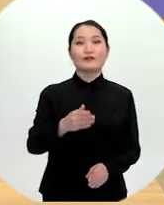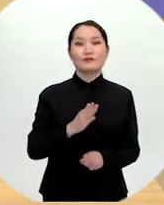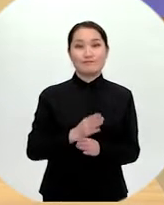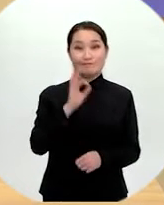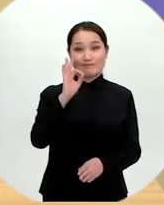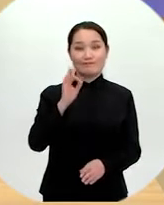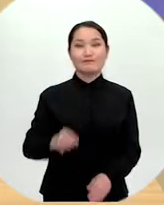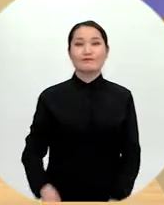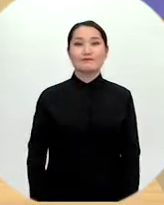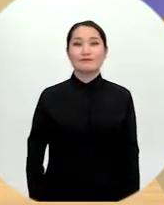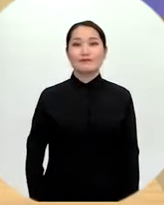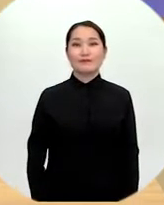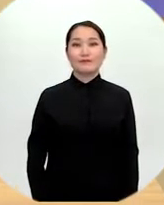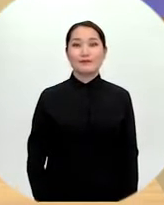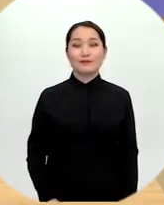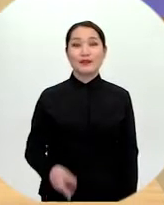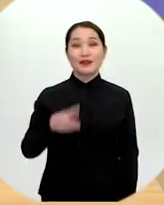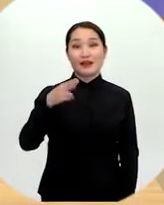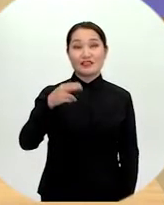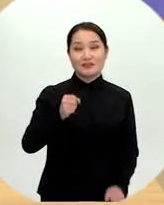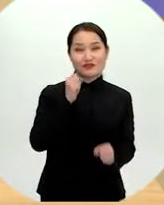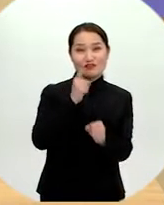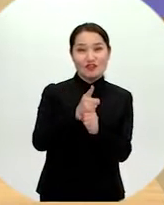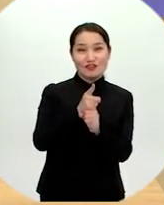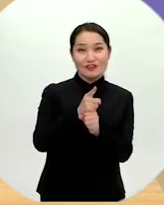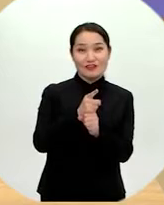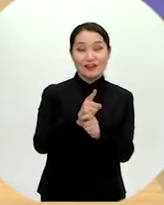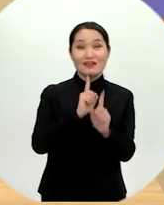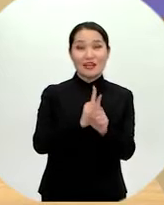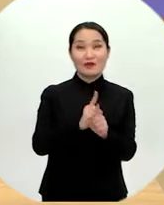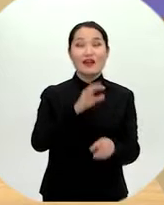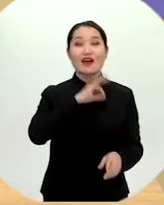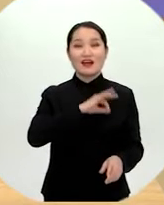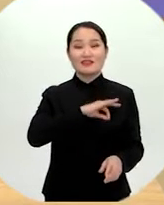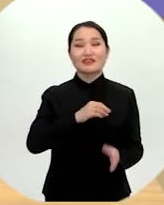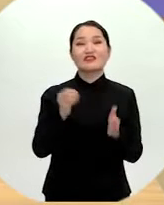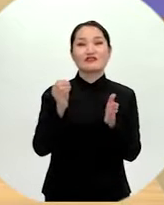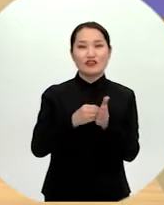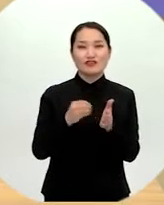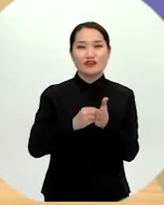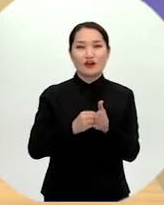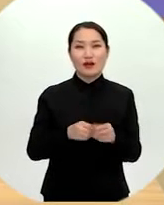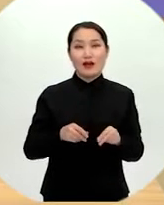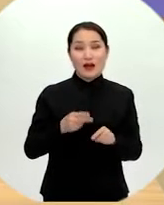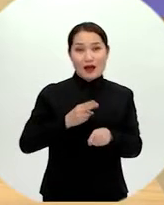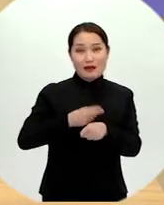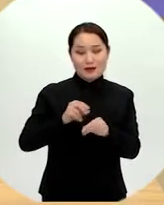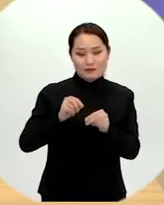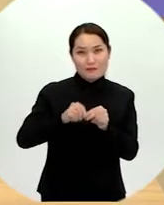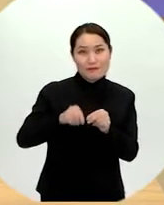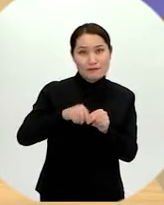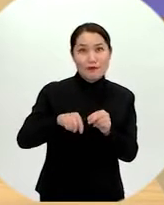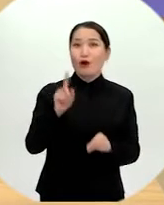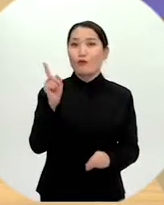болохоор энэ хайчийг яг зориултын дагуу ашиглах хэвээр. Өөрөөр хэлбэл хүүхдүүд маань энэгээр одоо харандаа үзүүлэгч юм уу